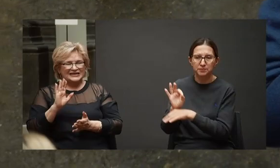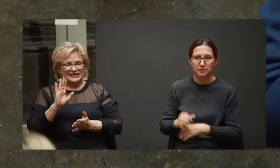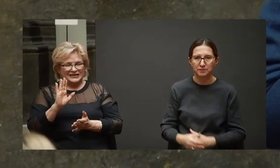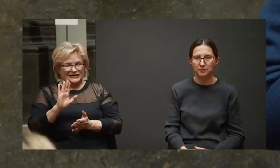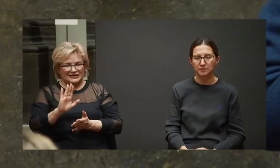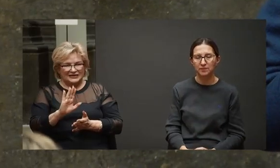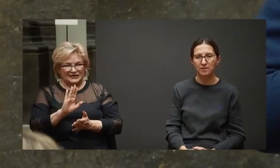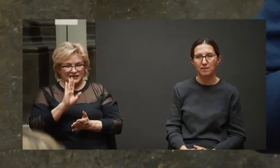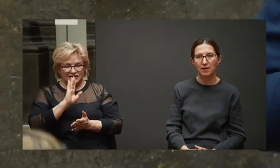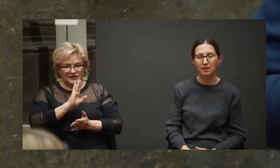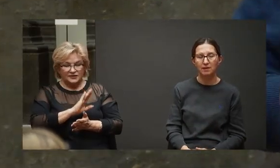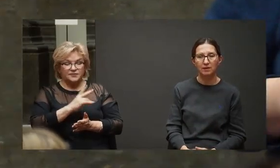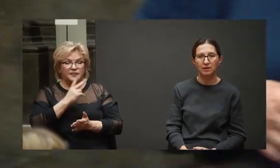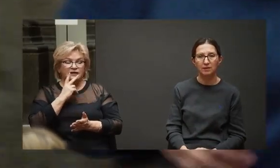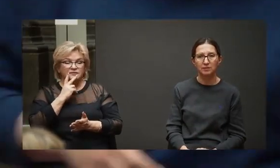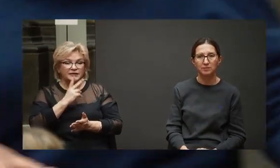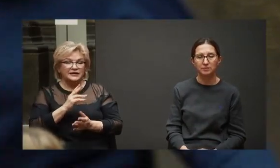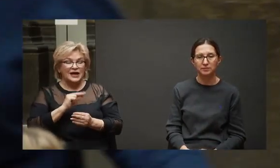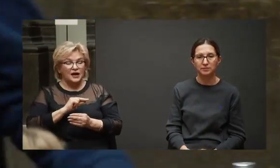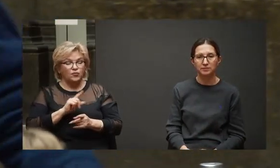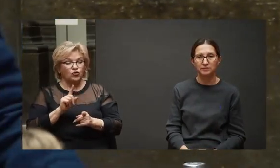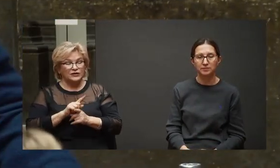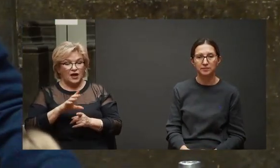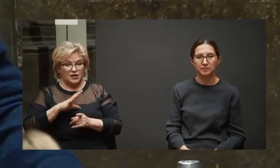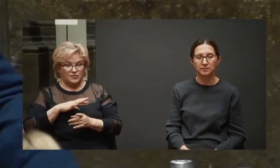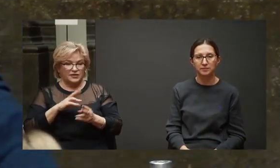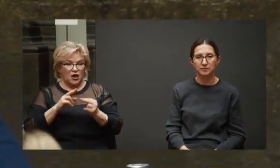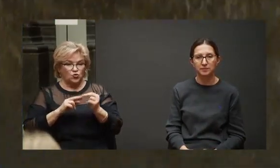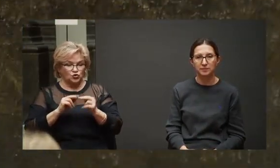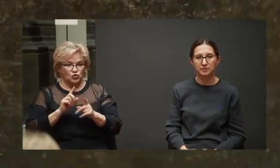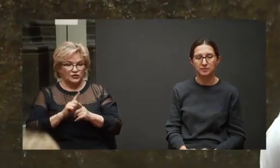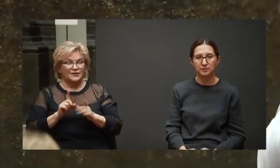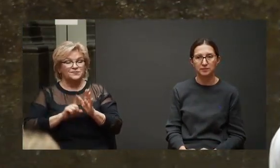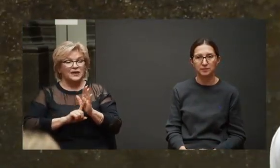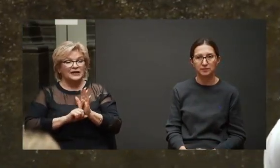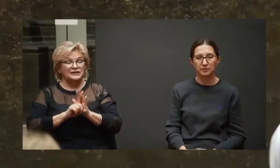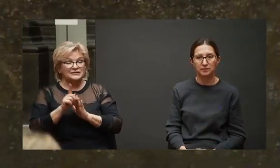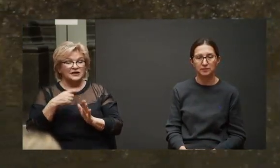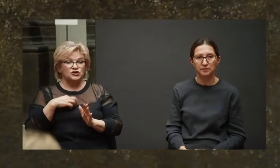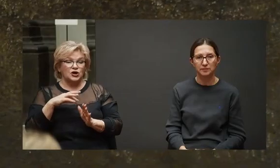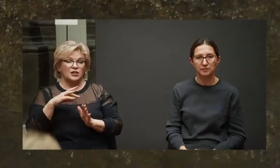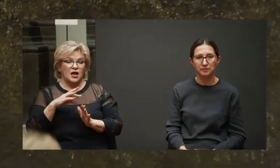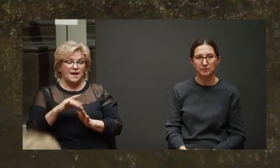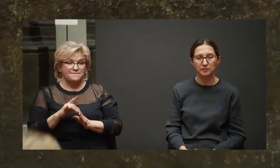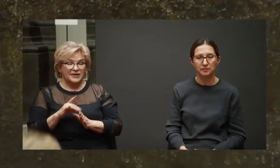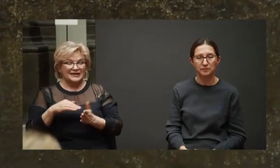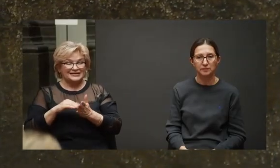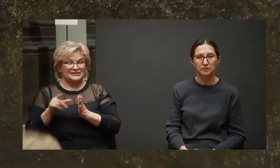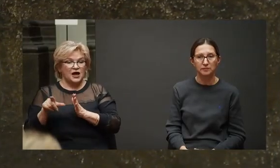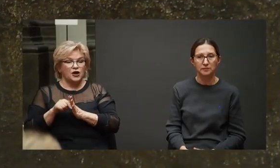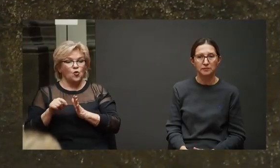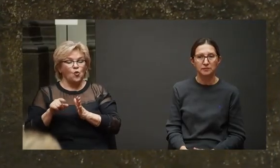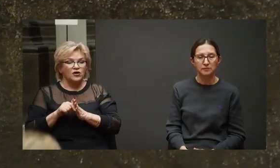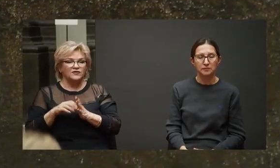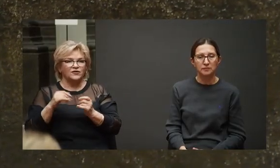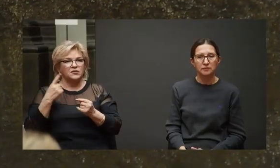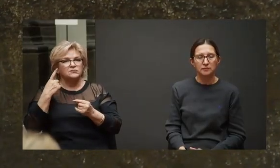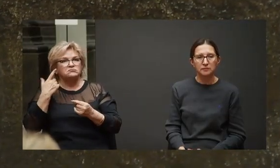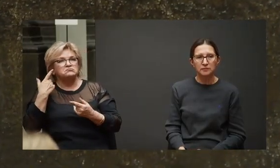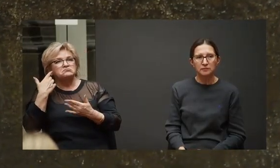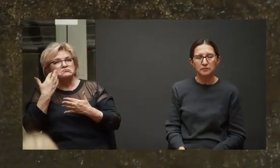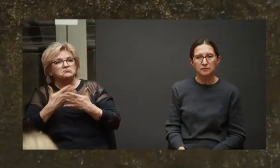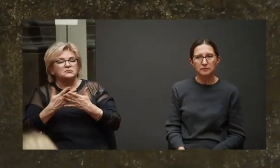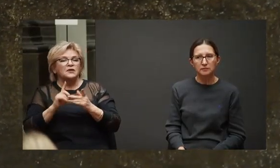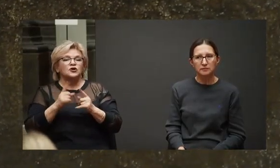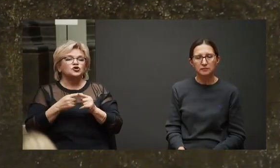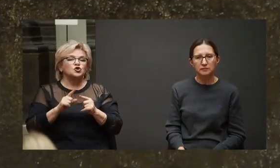здесь было устроено все? Работа так была устроена. Мы сначала ходили с хореографами и рассуждали о том,